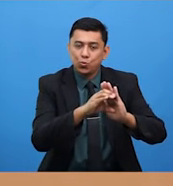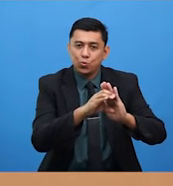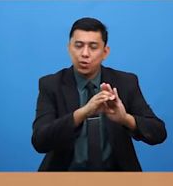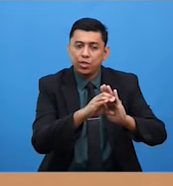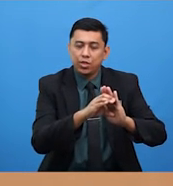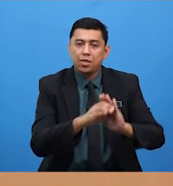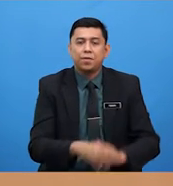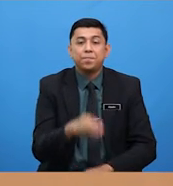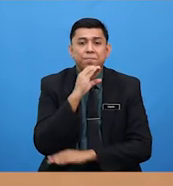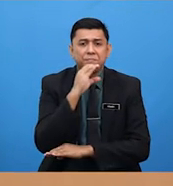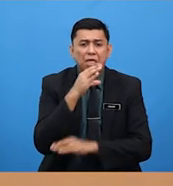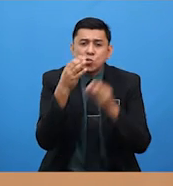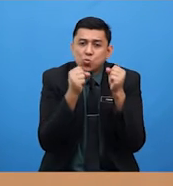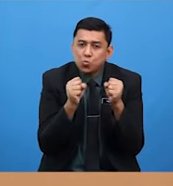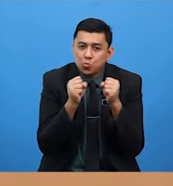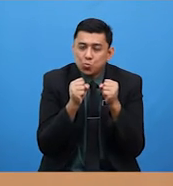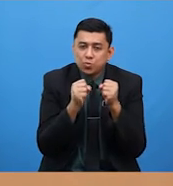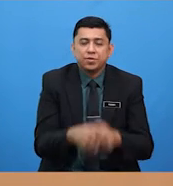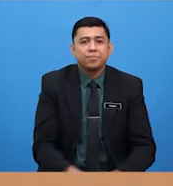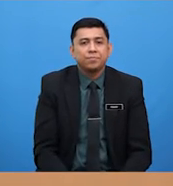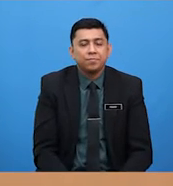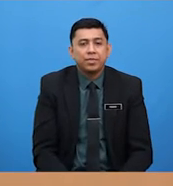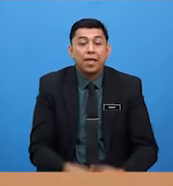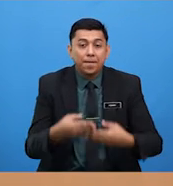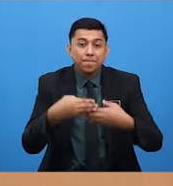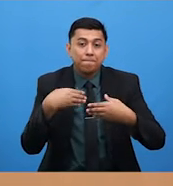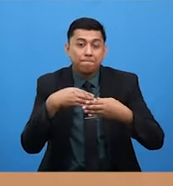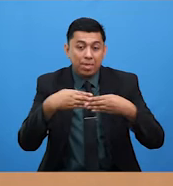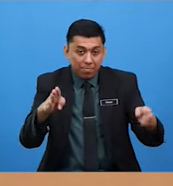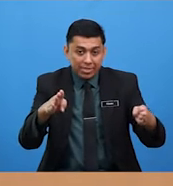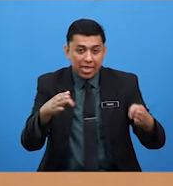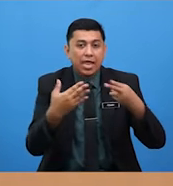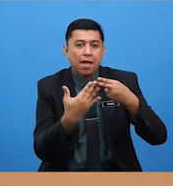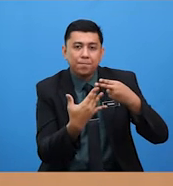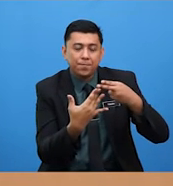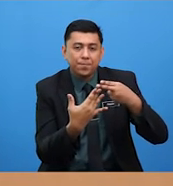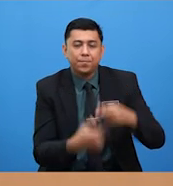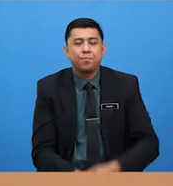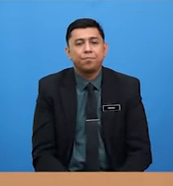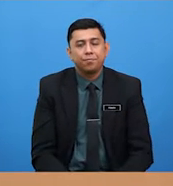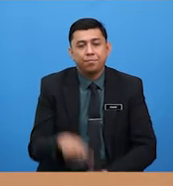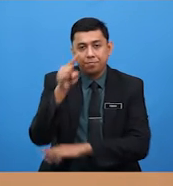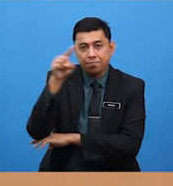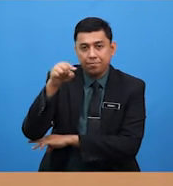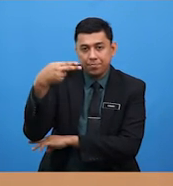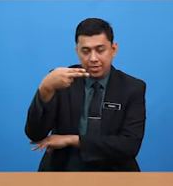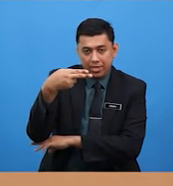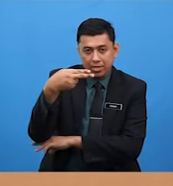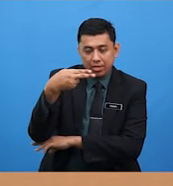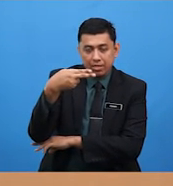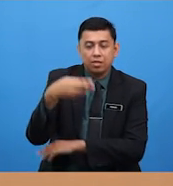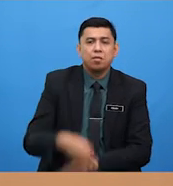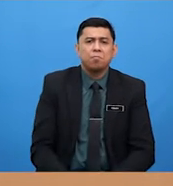Contohnya, apabila suatu cahaya itu disejukkan, cecair itu akan membebaskan haba. Zarah-zarah kehilangan